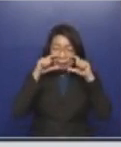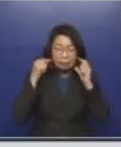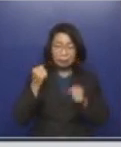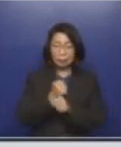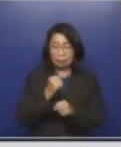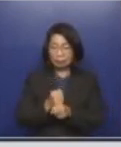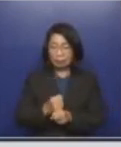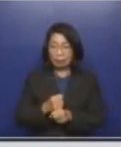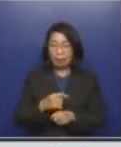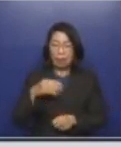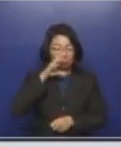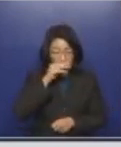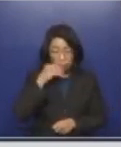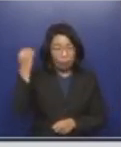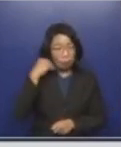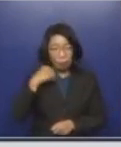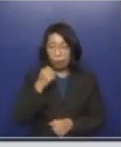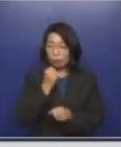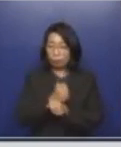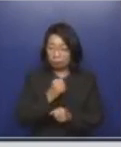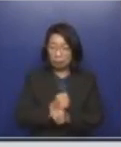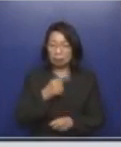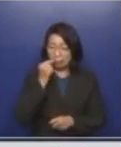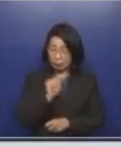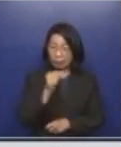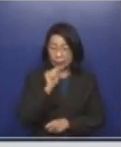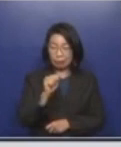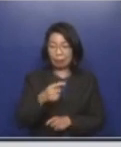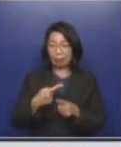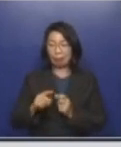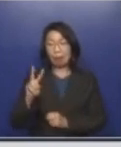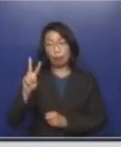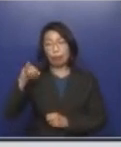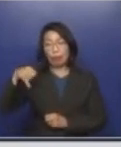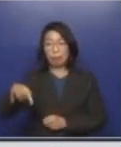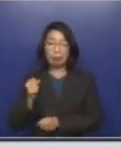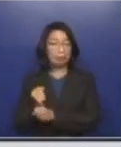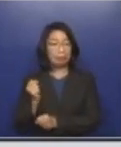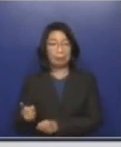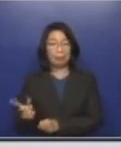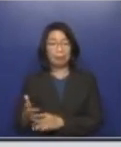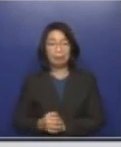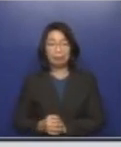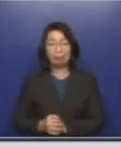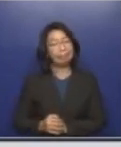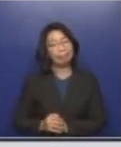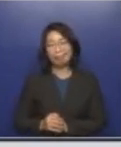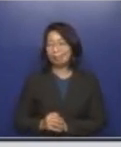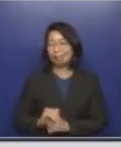ค่ำอดตาหลับขับตานอนปฏิบัติความเชื่อถือแต่ว่าคนของท่านทำแบบนี้ครับ ผมว่าท่านเป็นผู้นำประเทศ